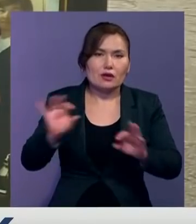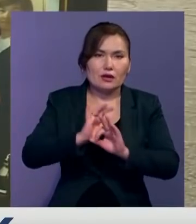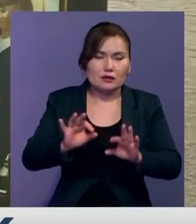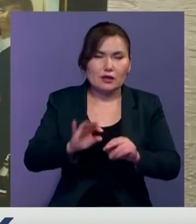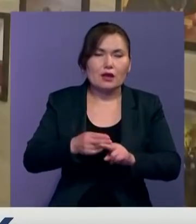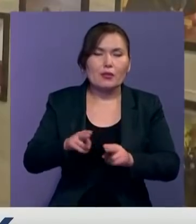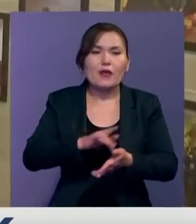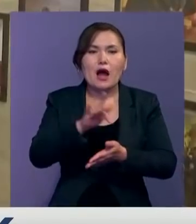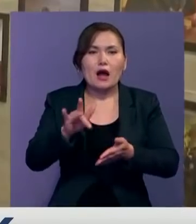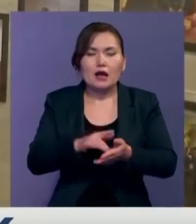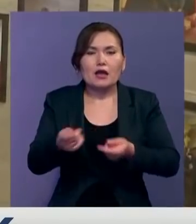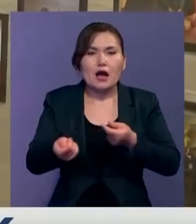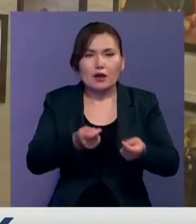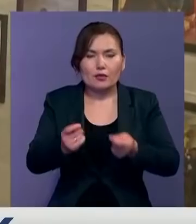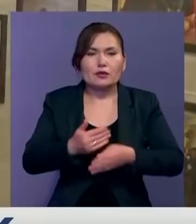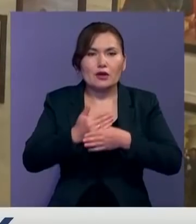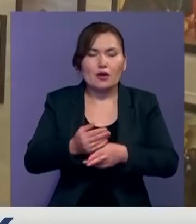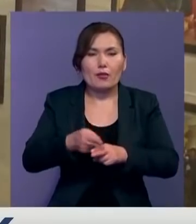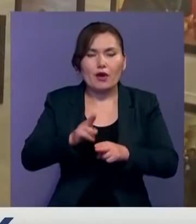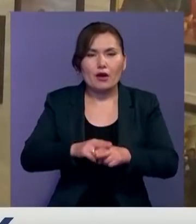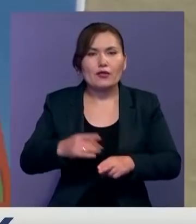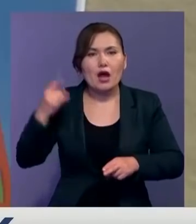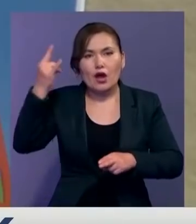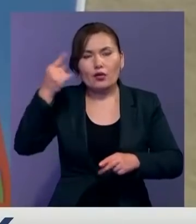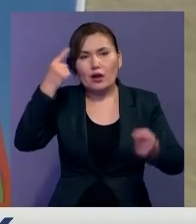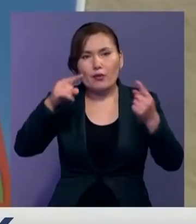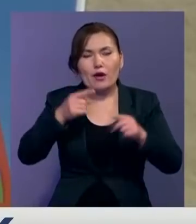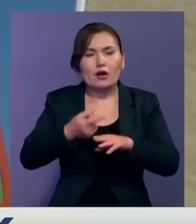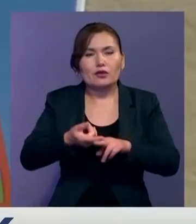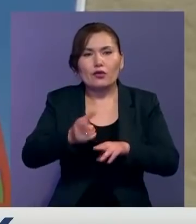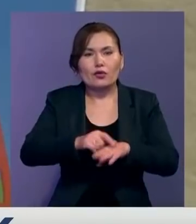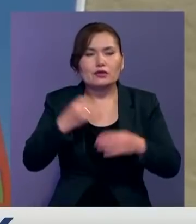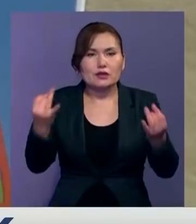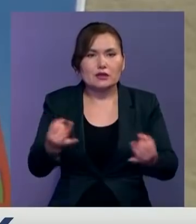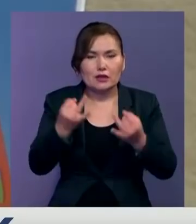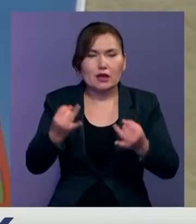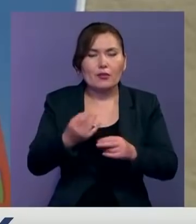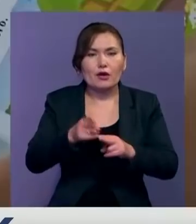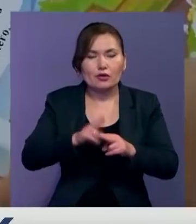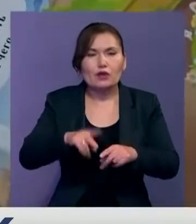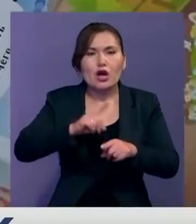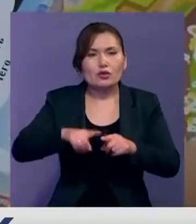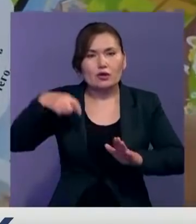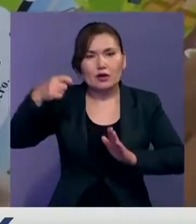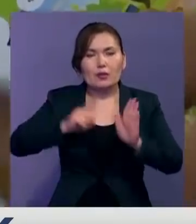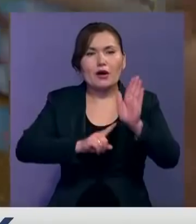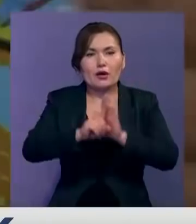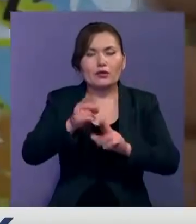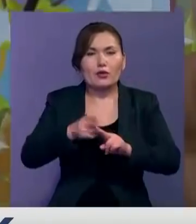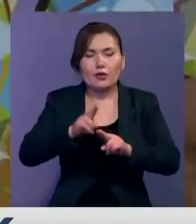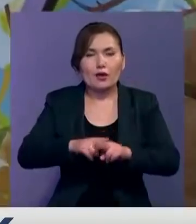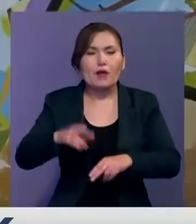үшін қалалық әкімдікке ұсыныс жасалыпты. Трейлер ретінде танылған Бебеудің толық метражды мультфильм болатын күні де алыс емес. Еркебұланның ендігі арманы